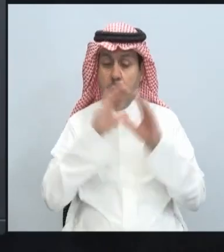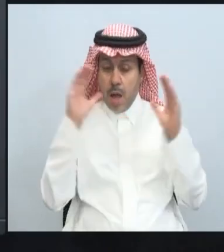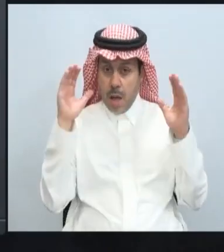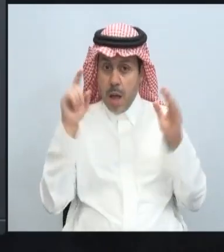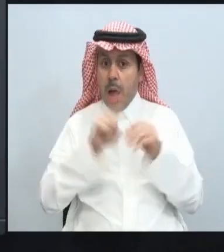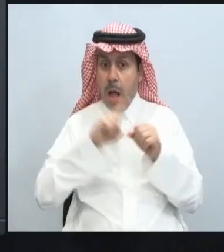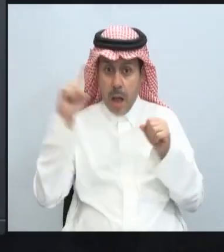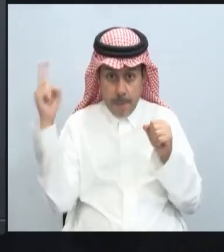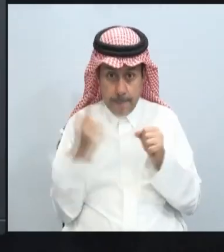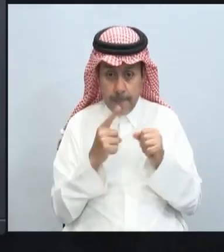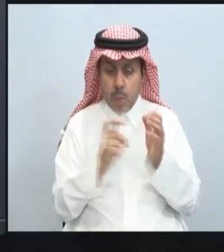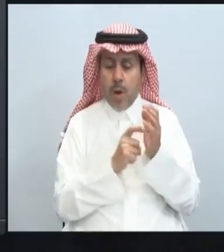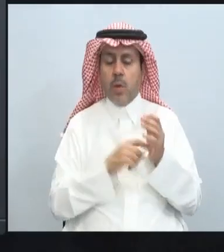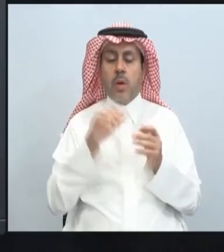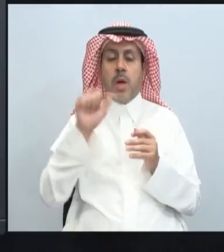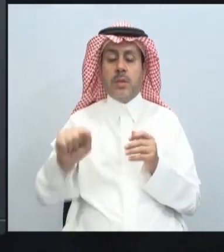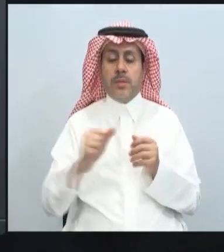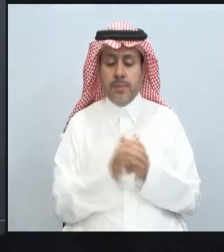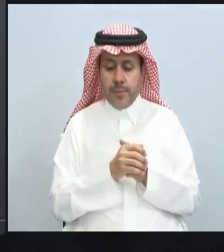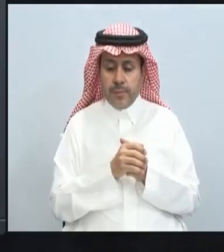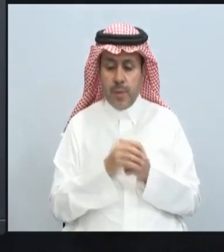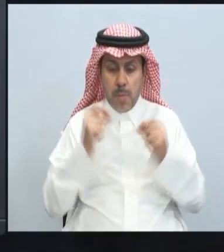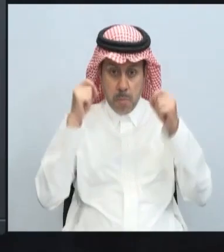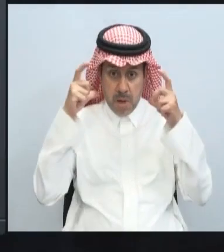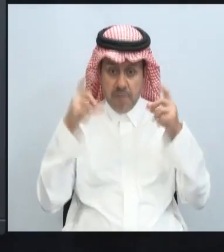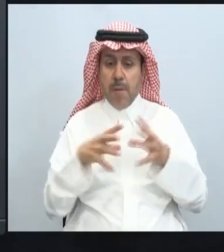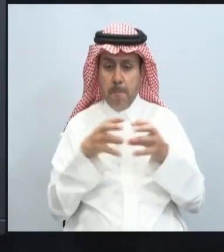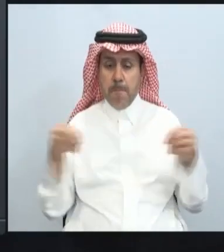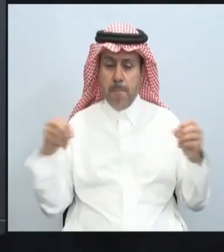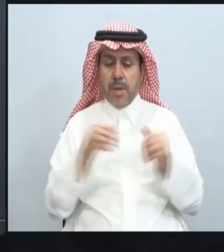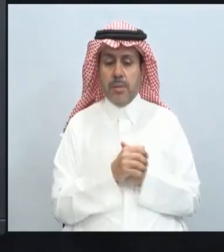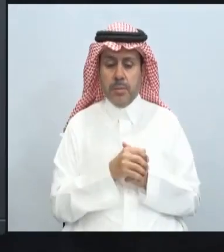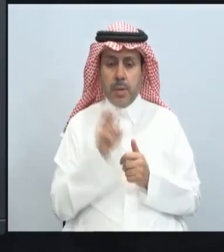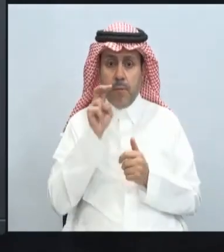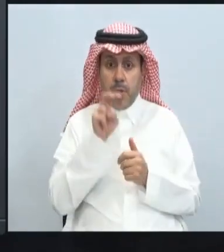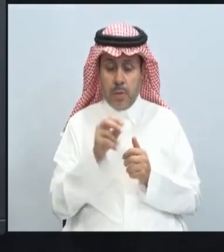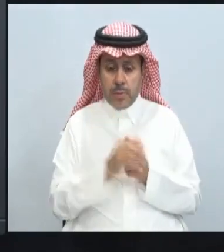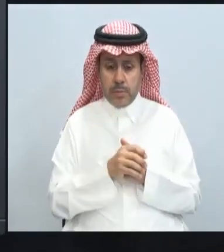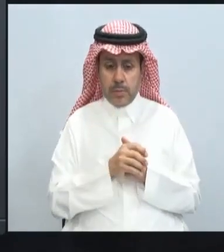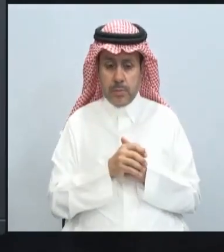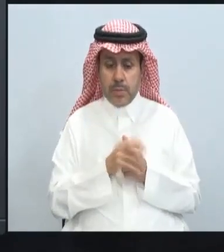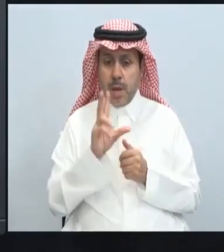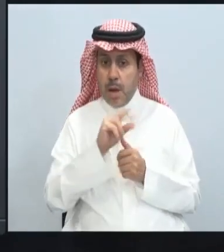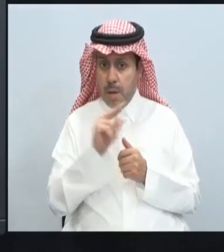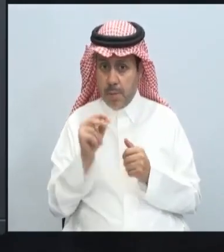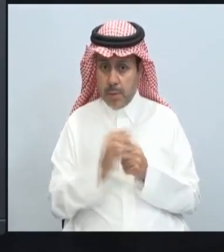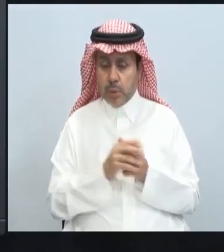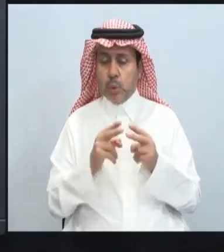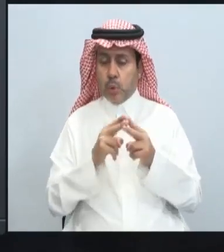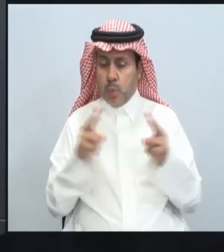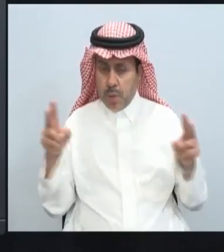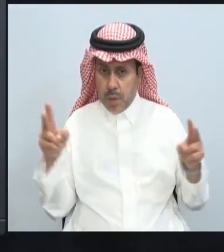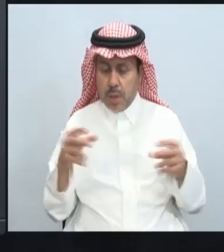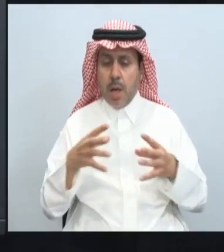في اذا اردت ان تعرف معنى هذا فانظر الى هذه الامثله التي تبين